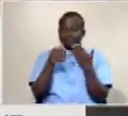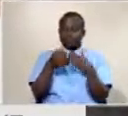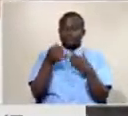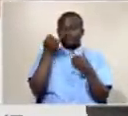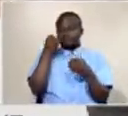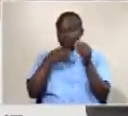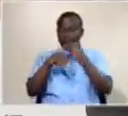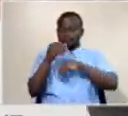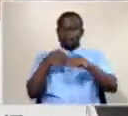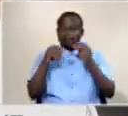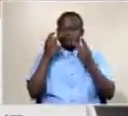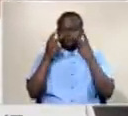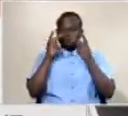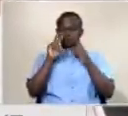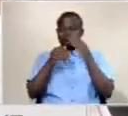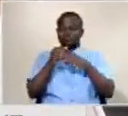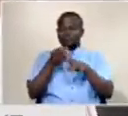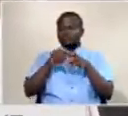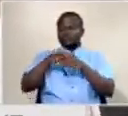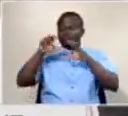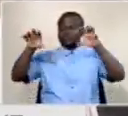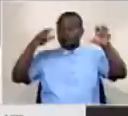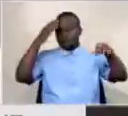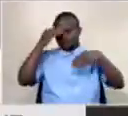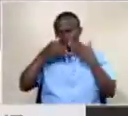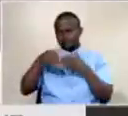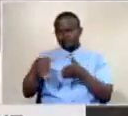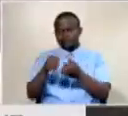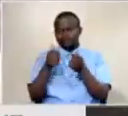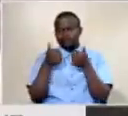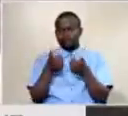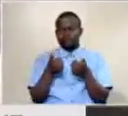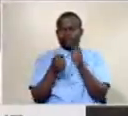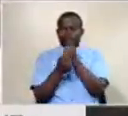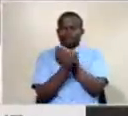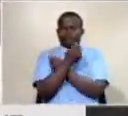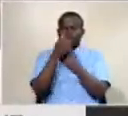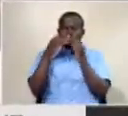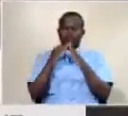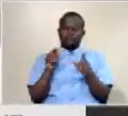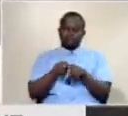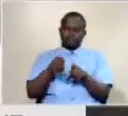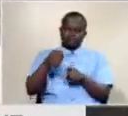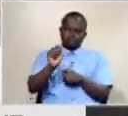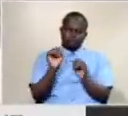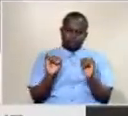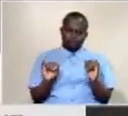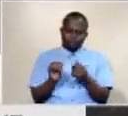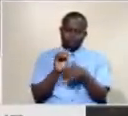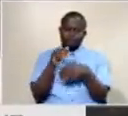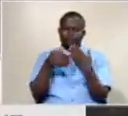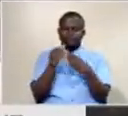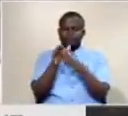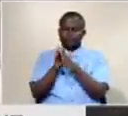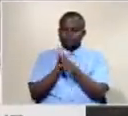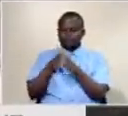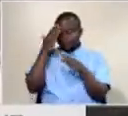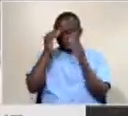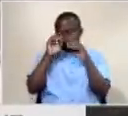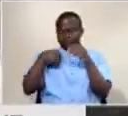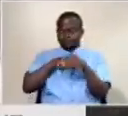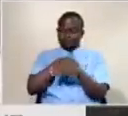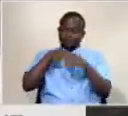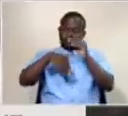y'urwo gucuruza, tugenda tubona n'abantu baturutse hirya no hino kubera umuhanda kumeze neza. Kuvugurura amazu rwose nabyo turagenda tubigerageza buhoro buhoro. Ubu ngubu bitewe